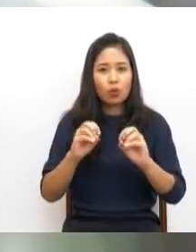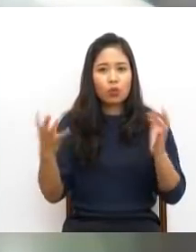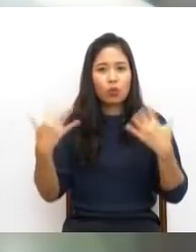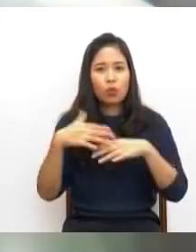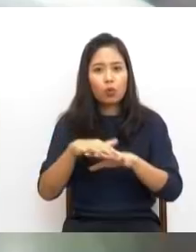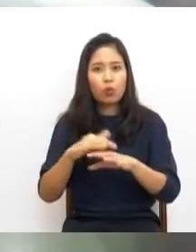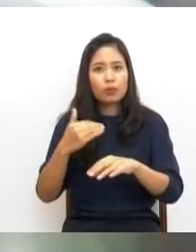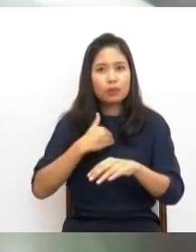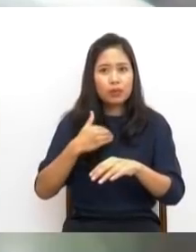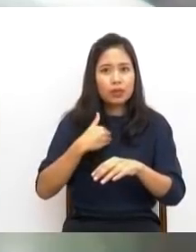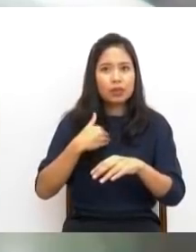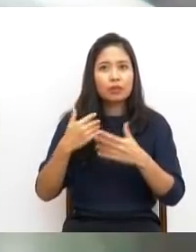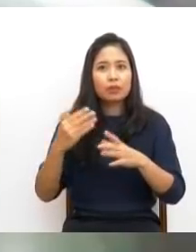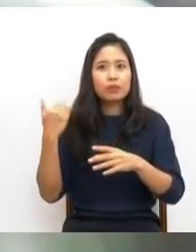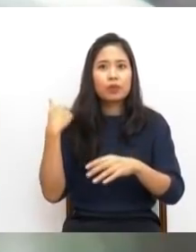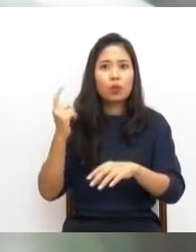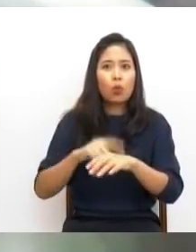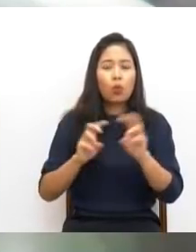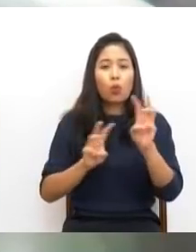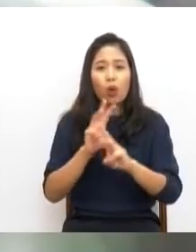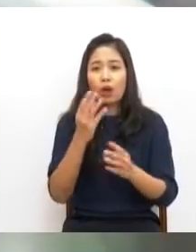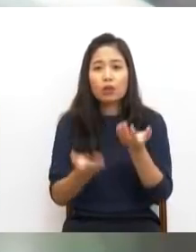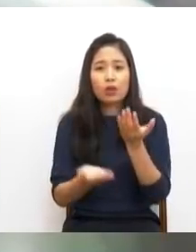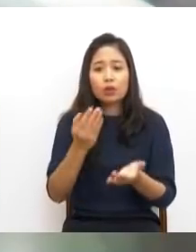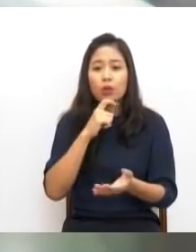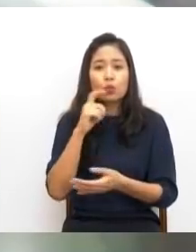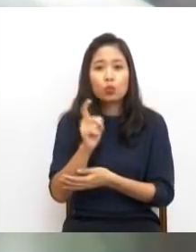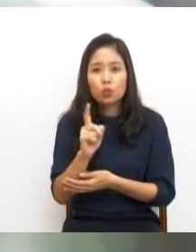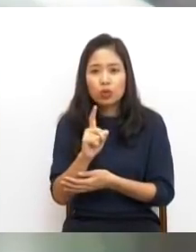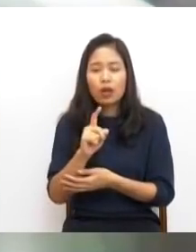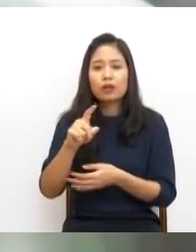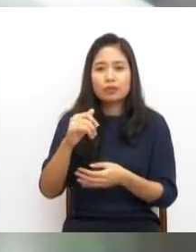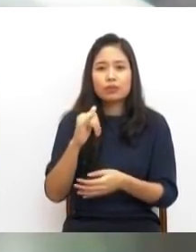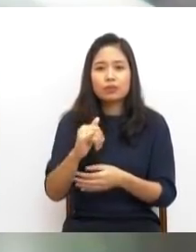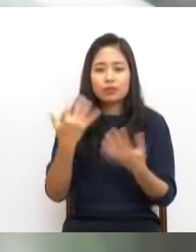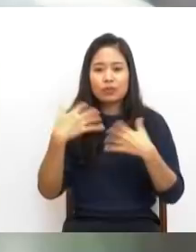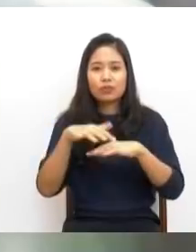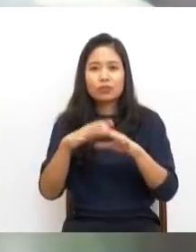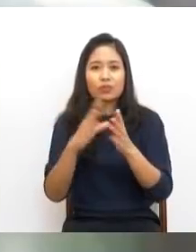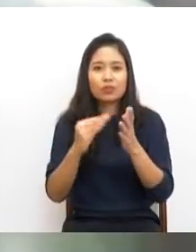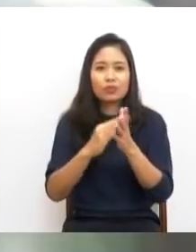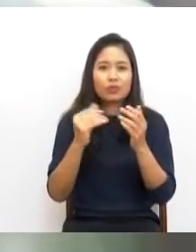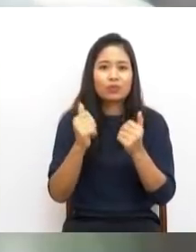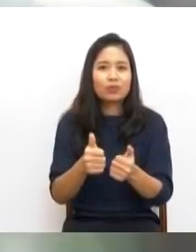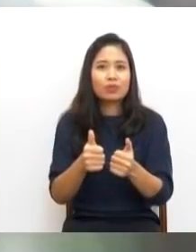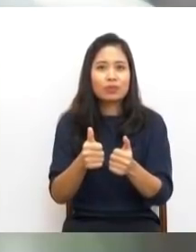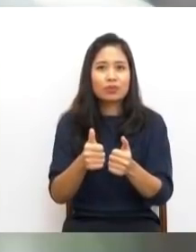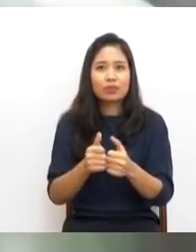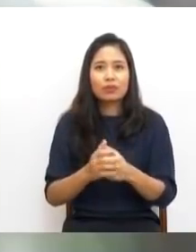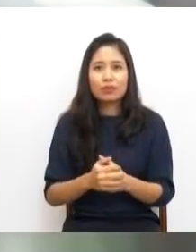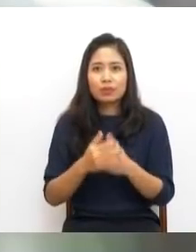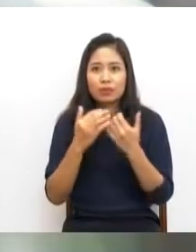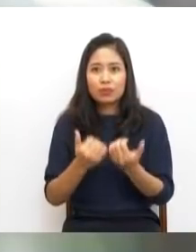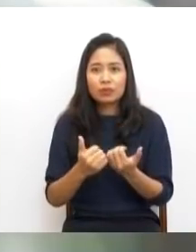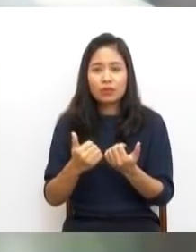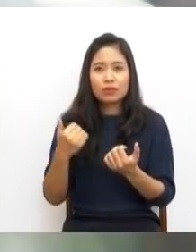าได้รับทราบข่าวสารแล้วไม่ว่าคุณจะอยู่ที่ไหนเนี่ยเราจะรับคุณครูเข้ามาเพื่อที่จะมาร่วมอบรม นั่นก็คือเราจะมุ่งไปที่ของระดับประถมศึกษา